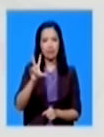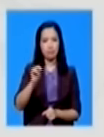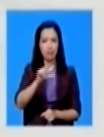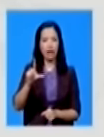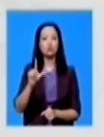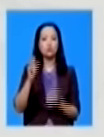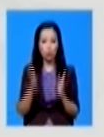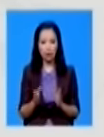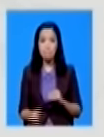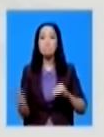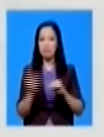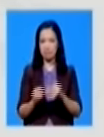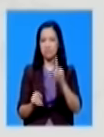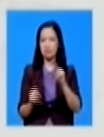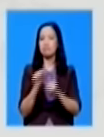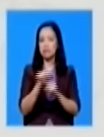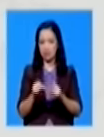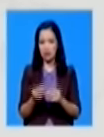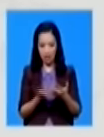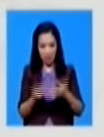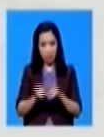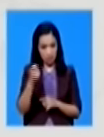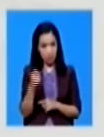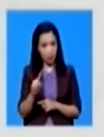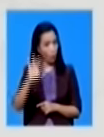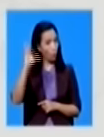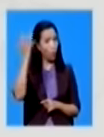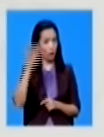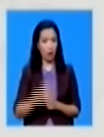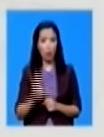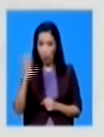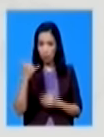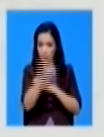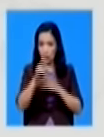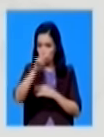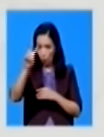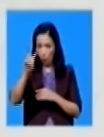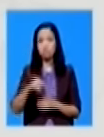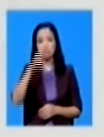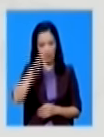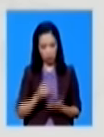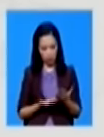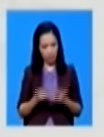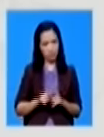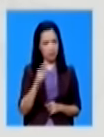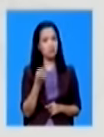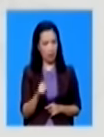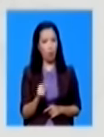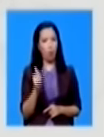พิ่มขึ้น 20% เขาดูเราอยู่นะเป็นอันดับที่11ของโลกมีเกือบ200ประเทศน ะ เราที่11ถือว่าต้นแล้วล่